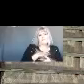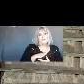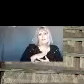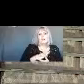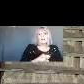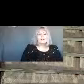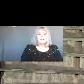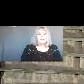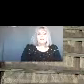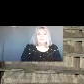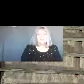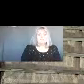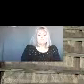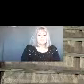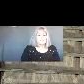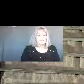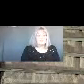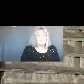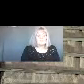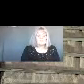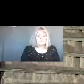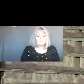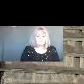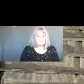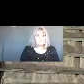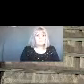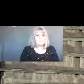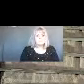die Here se teenwoordigheid.